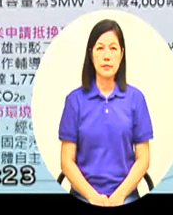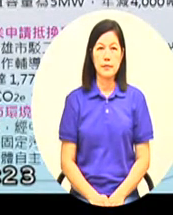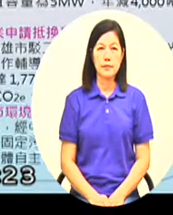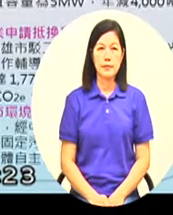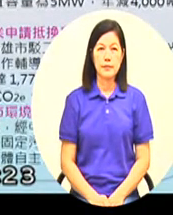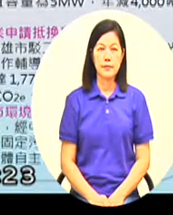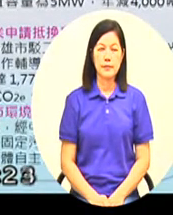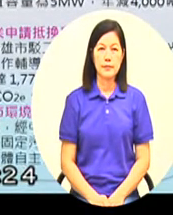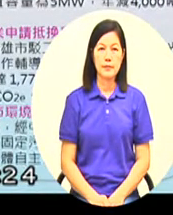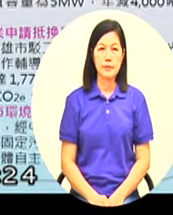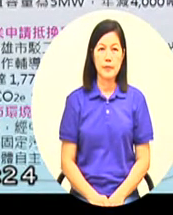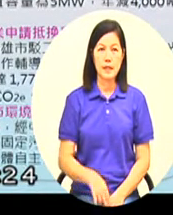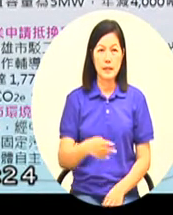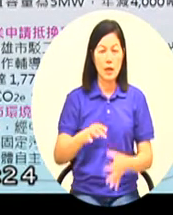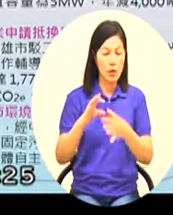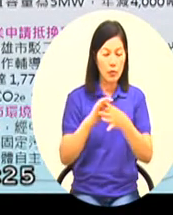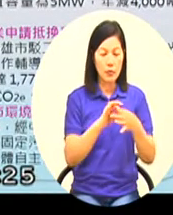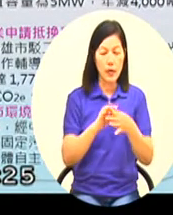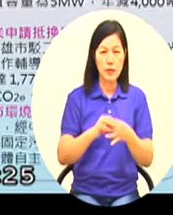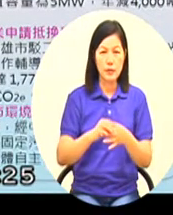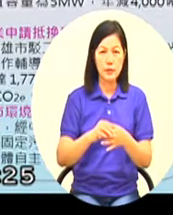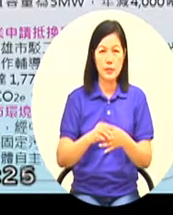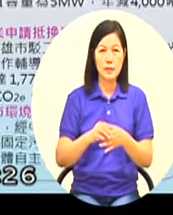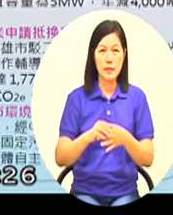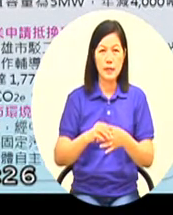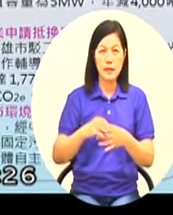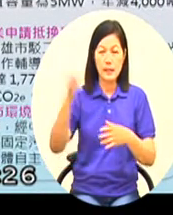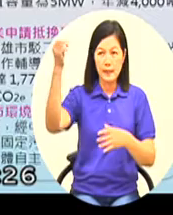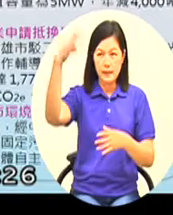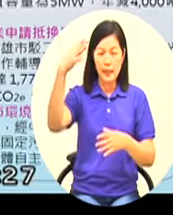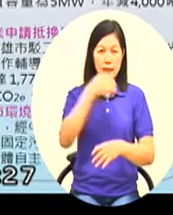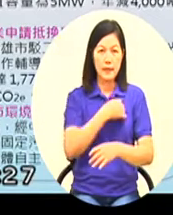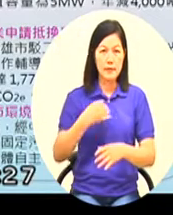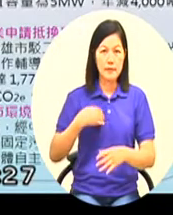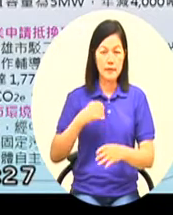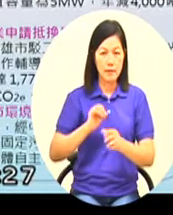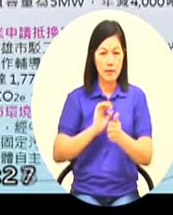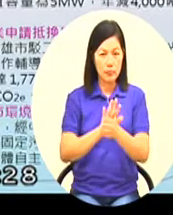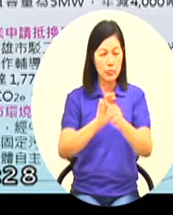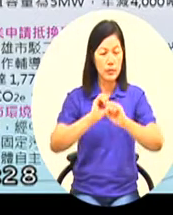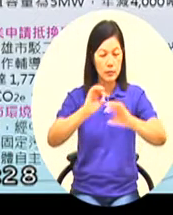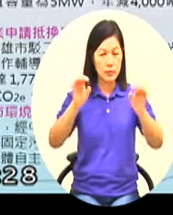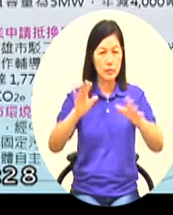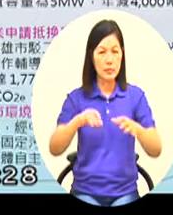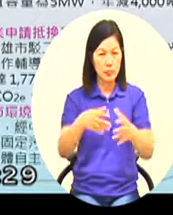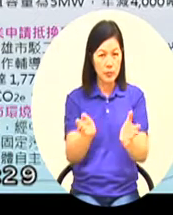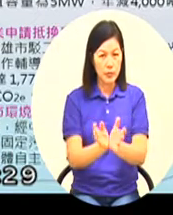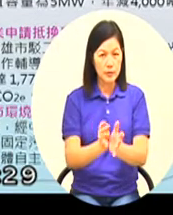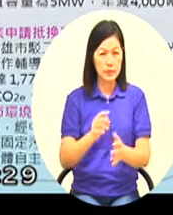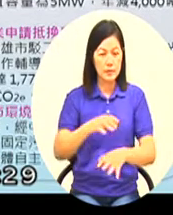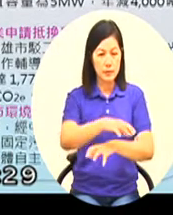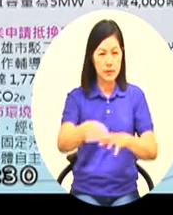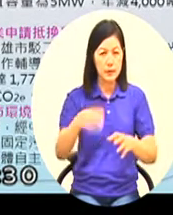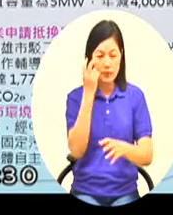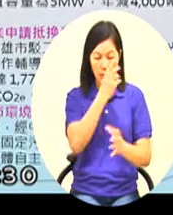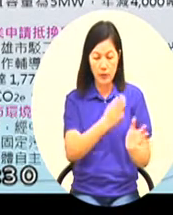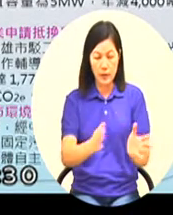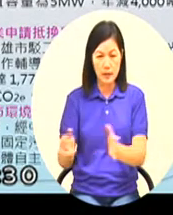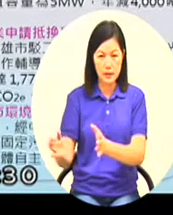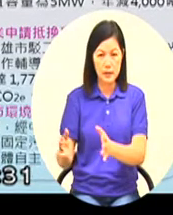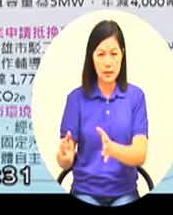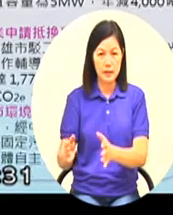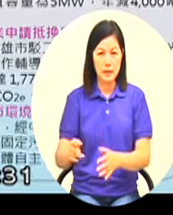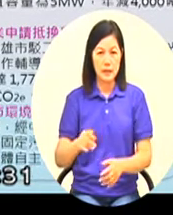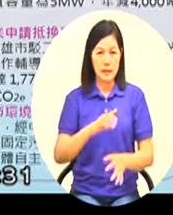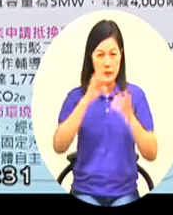好，那这个有关于目前太阳能的一个推动的部分，包含我们在环境维护管理自治条例有一个